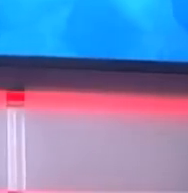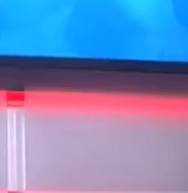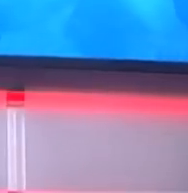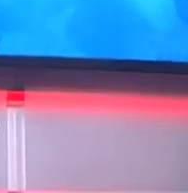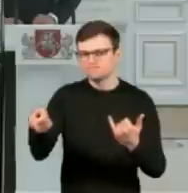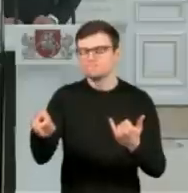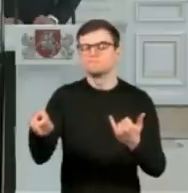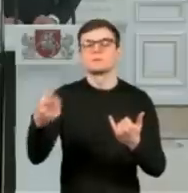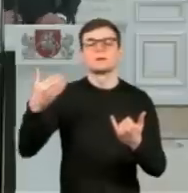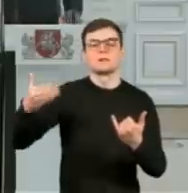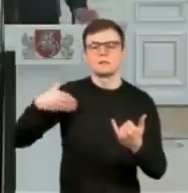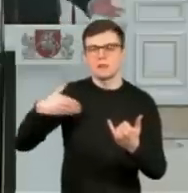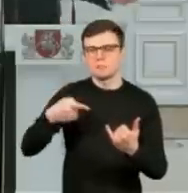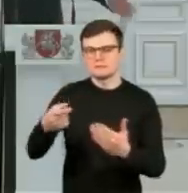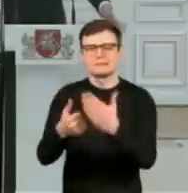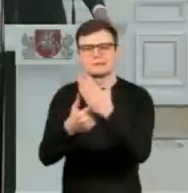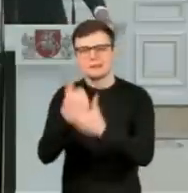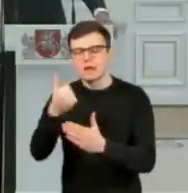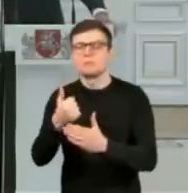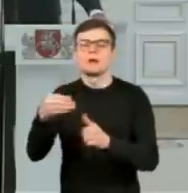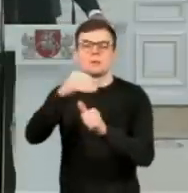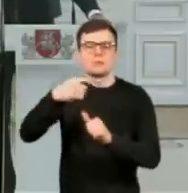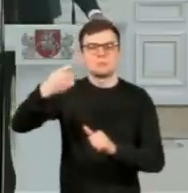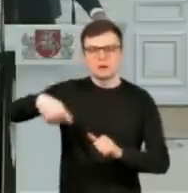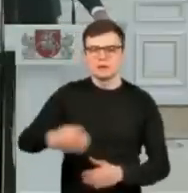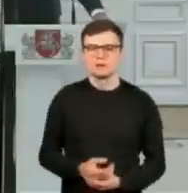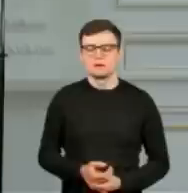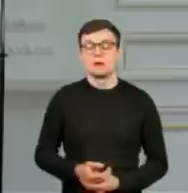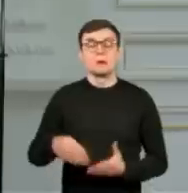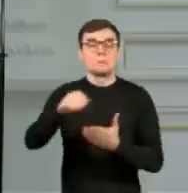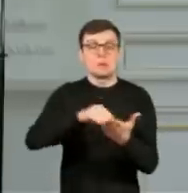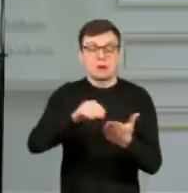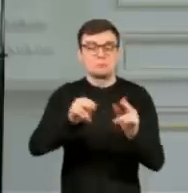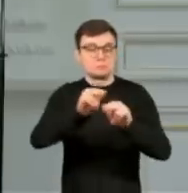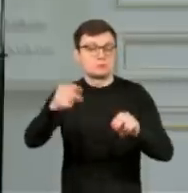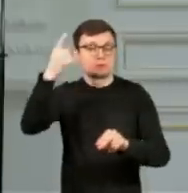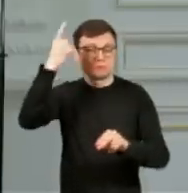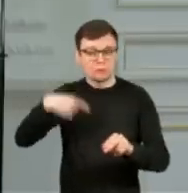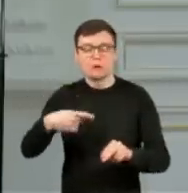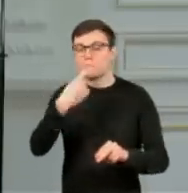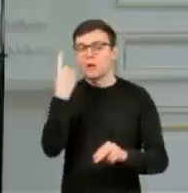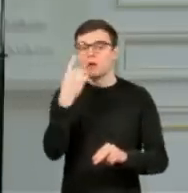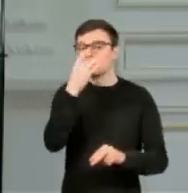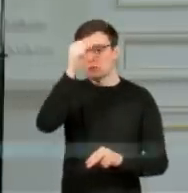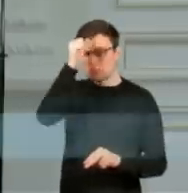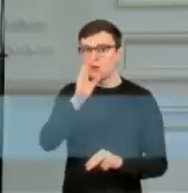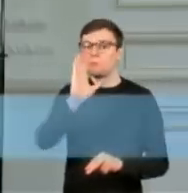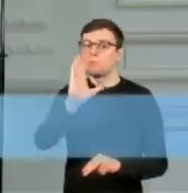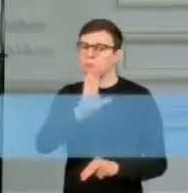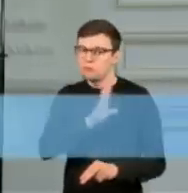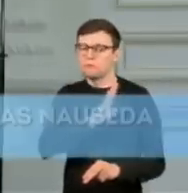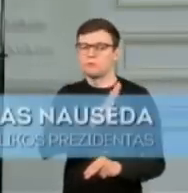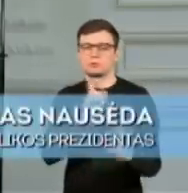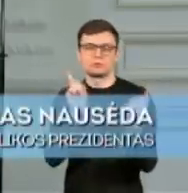plačiau. Dar kartą primenu, kad praėjusiu metu gegužės mėnesį mes susitikome Jerevane, o šiandien